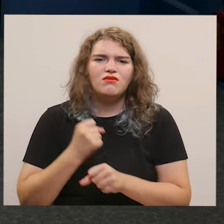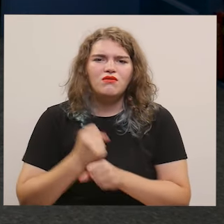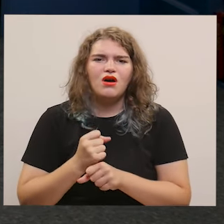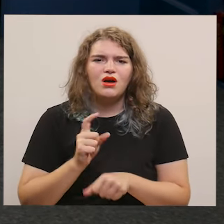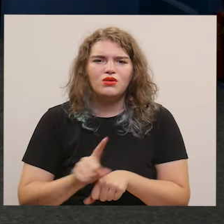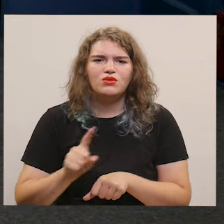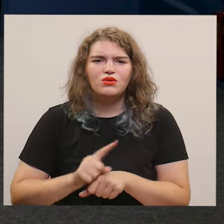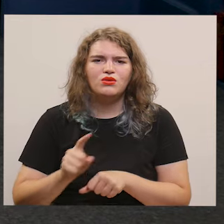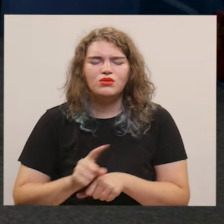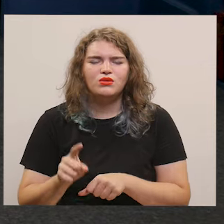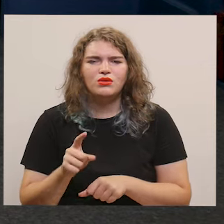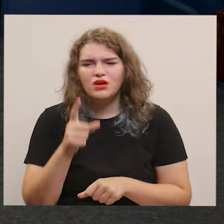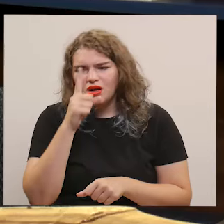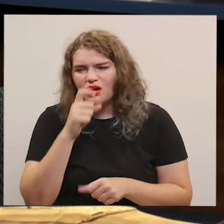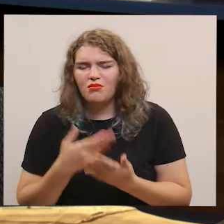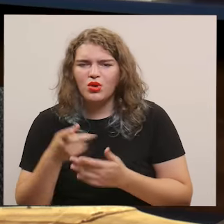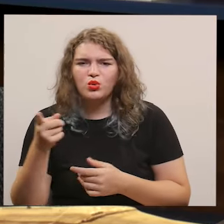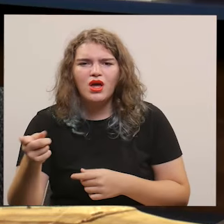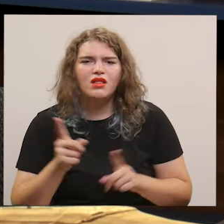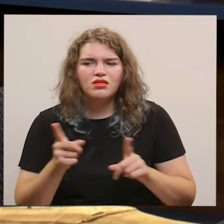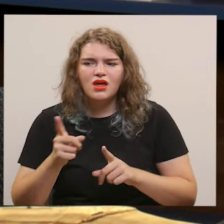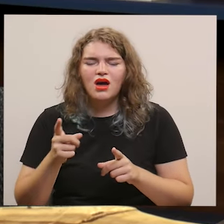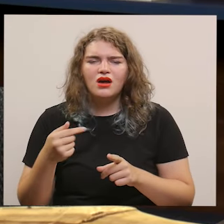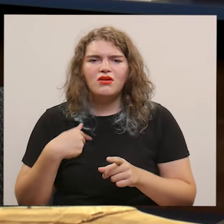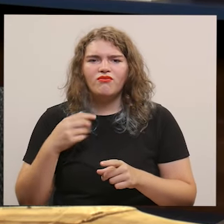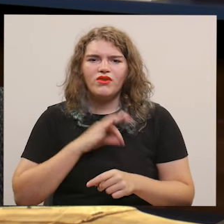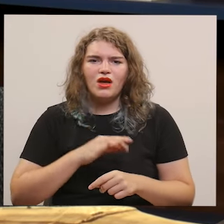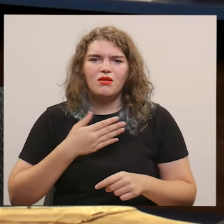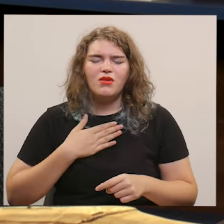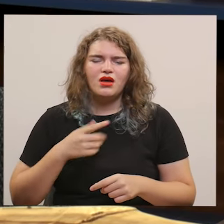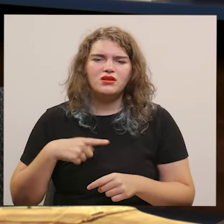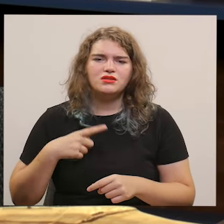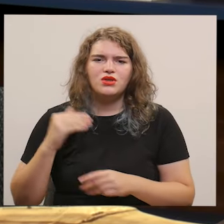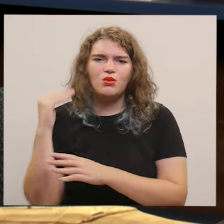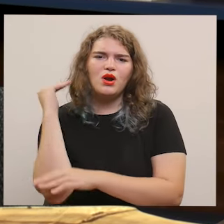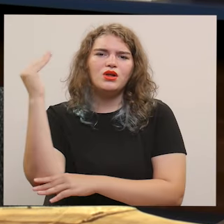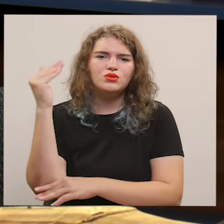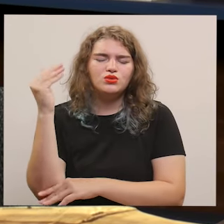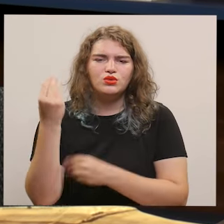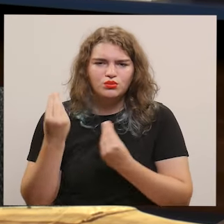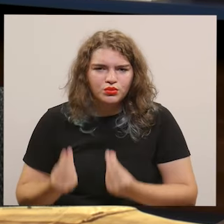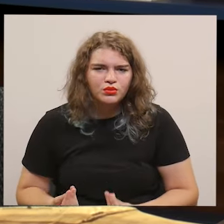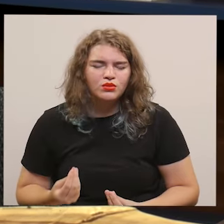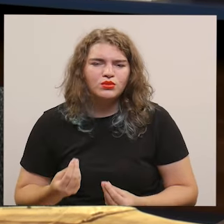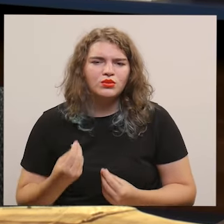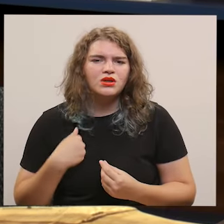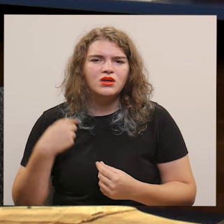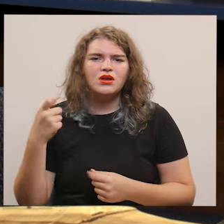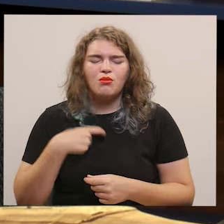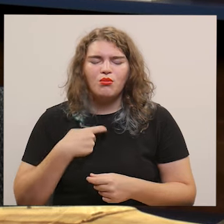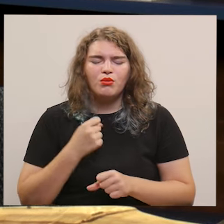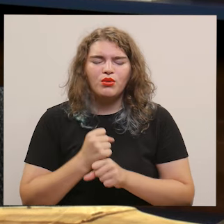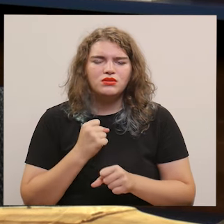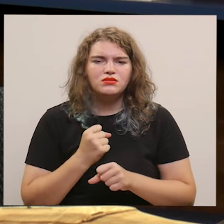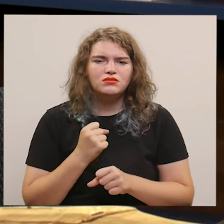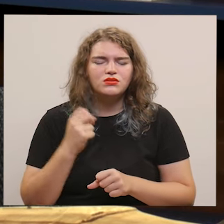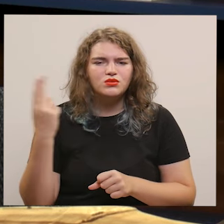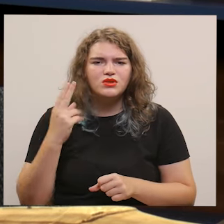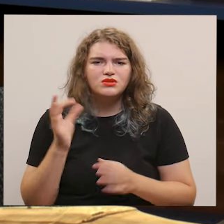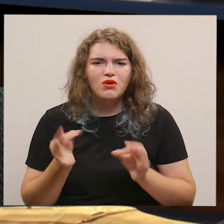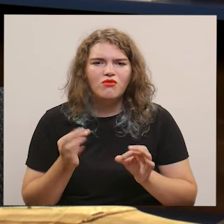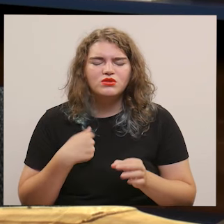defect, cum am fost eu un adult defect. Și iată, eu pot să fiu o binecuvântare. Dumnezeu poate să mă folosească ca un